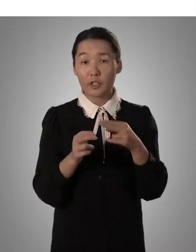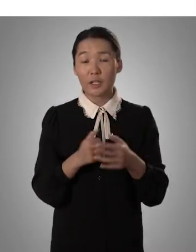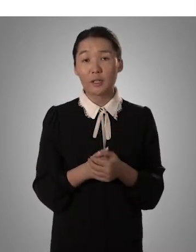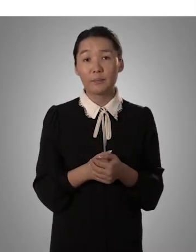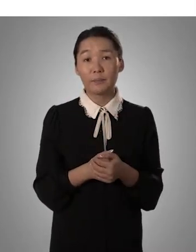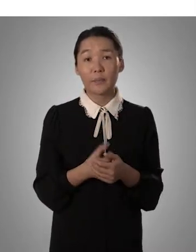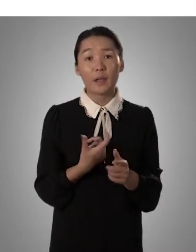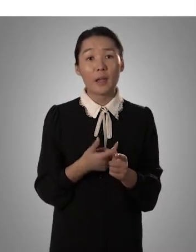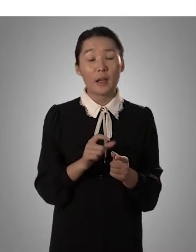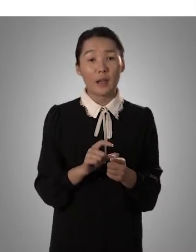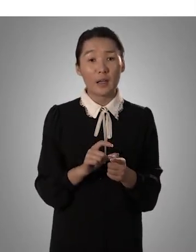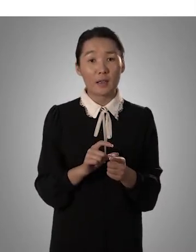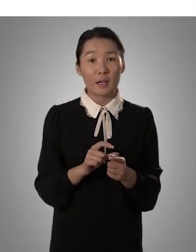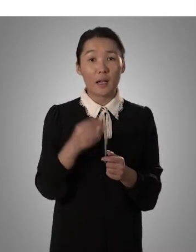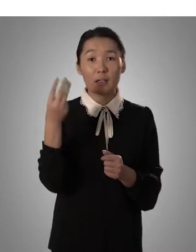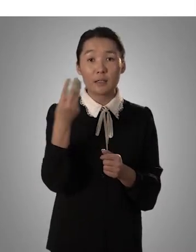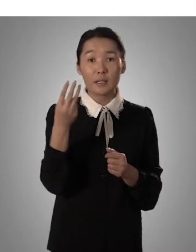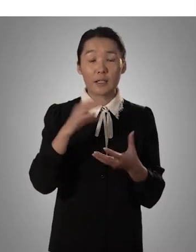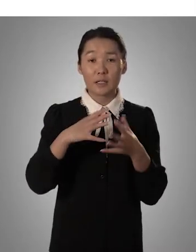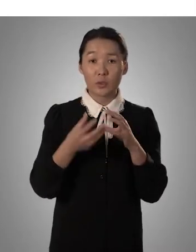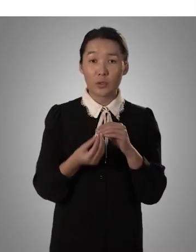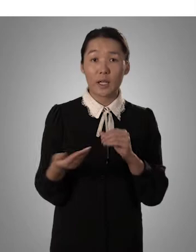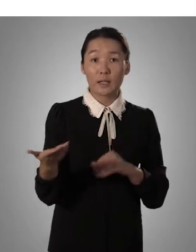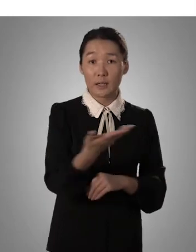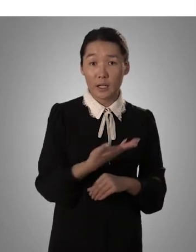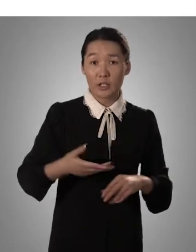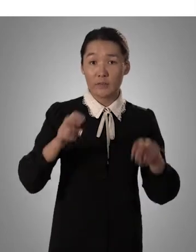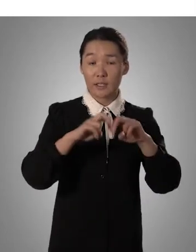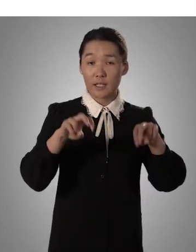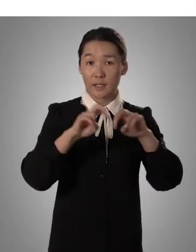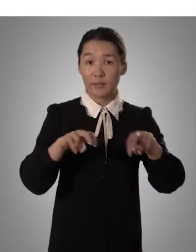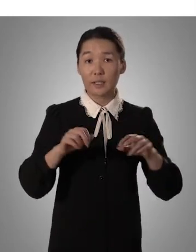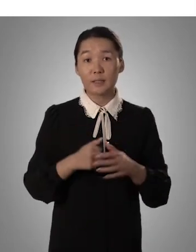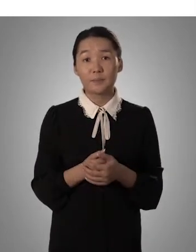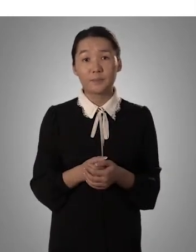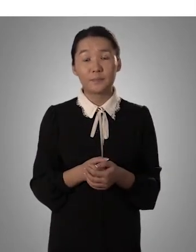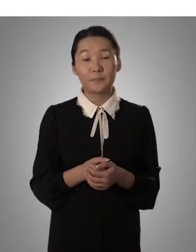это третий результат нашего исследования